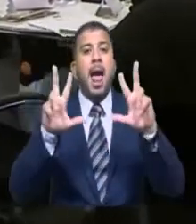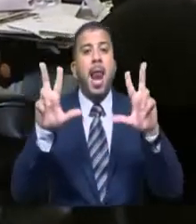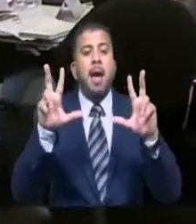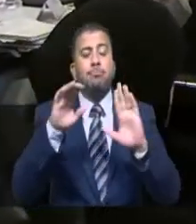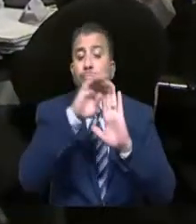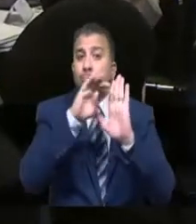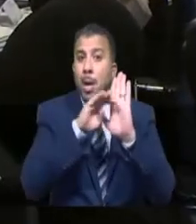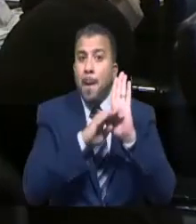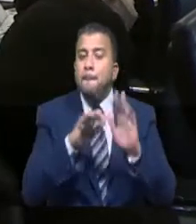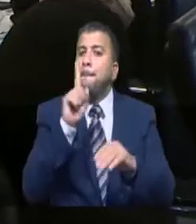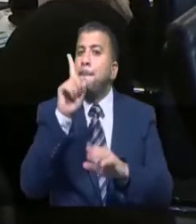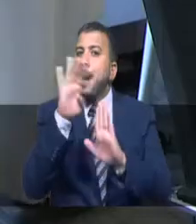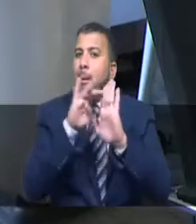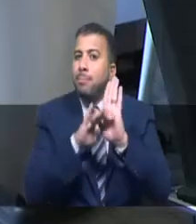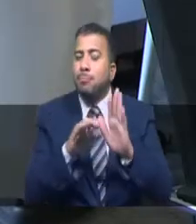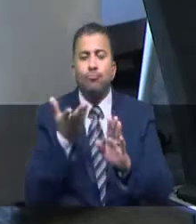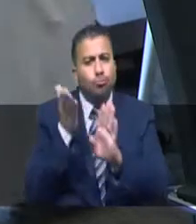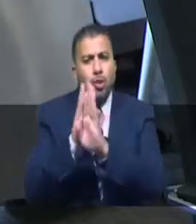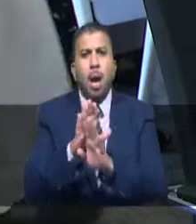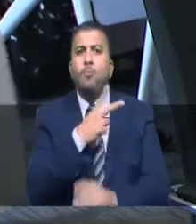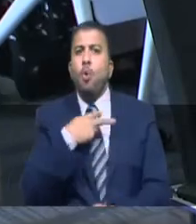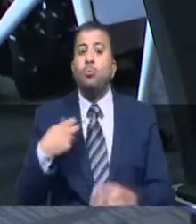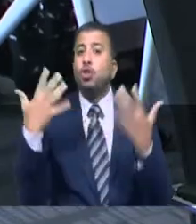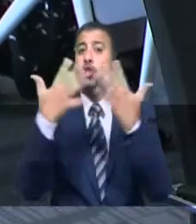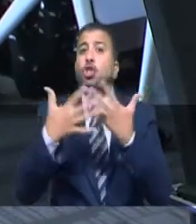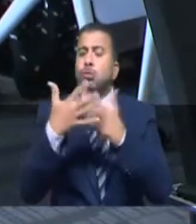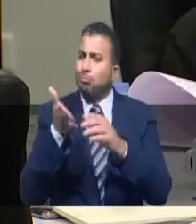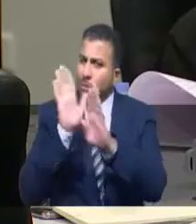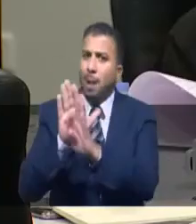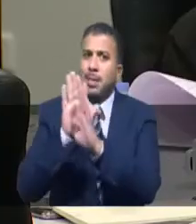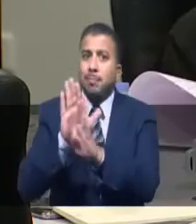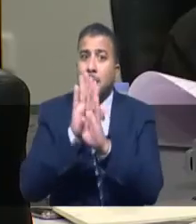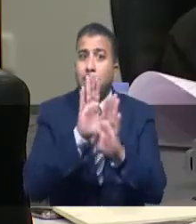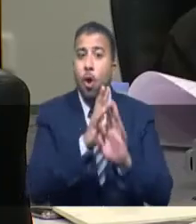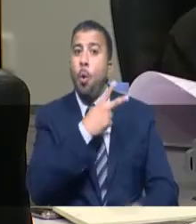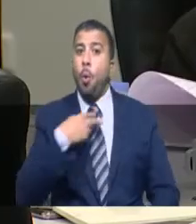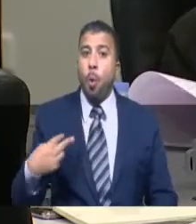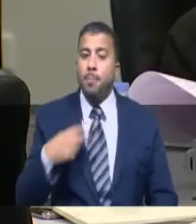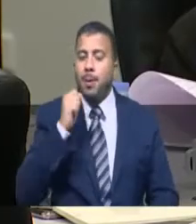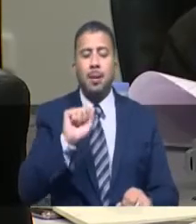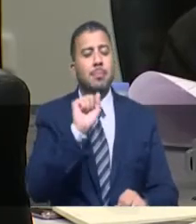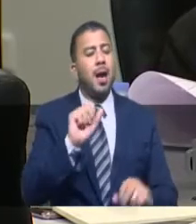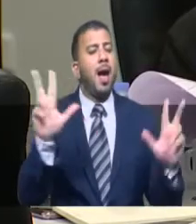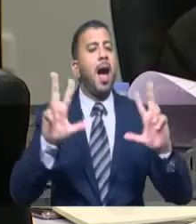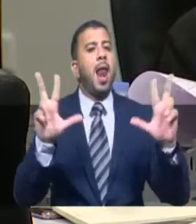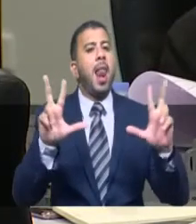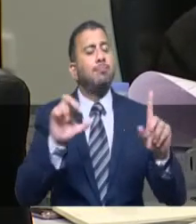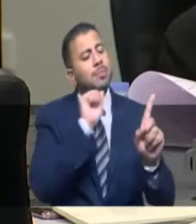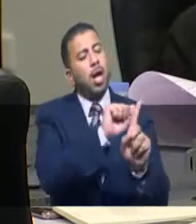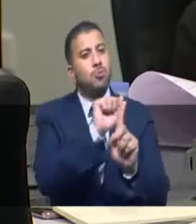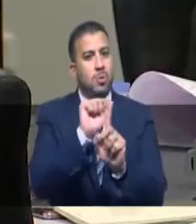الخطط والبرامج الخاصة لدعم المؤسسات وإداراتها المختلفة في مختلف مجالات الإعلام